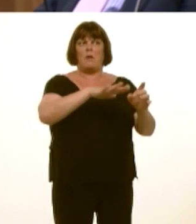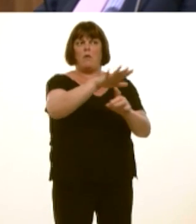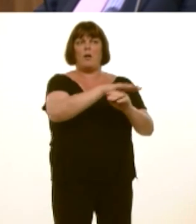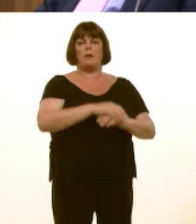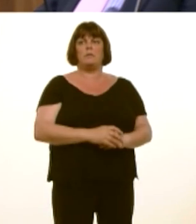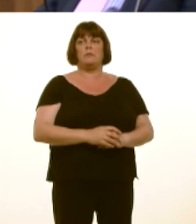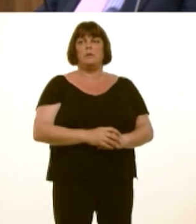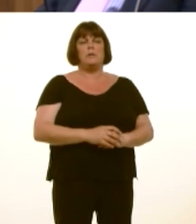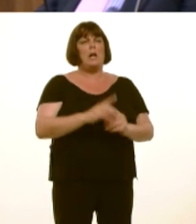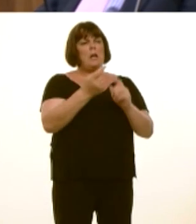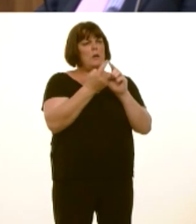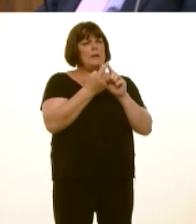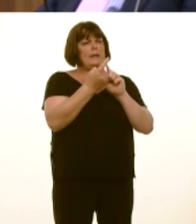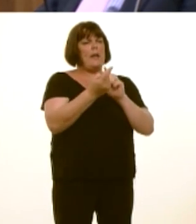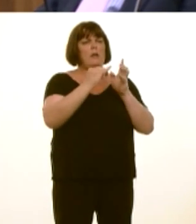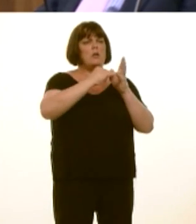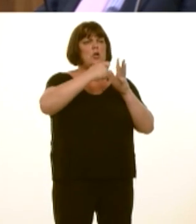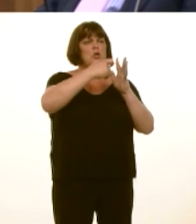yn angl yn